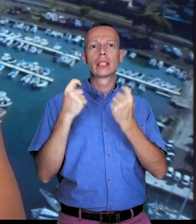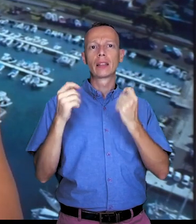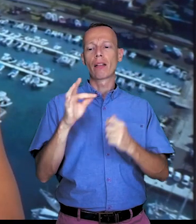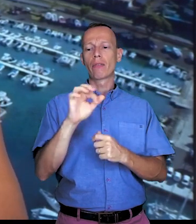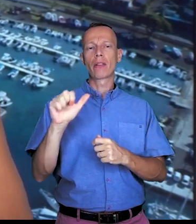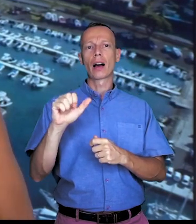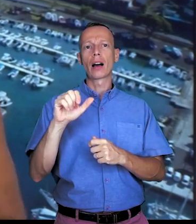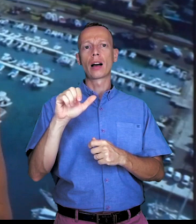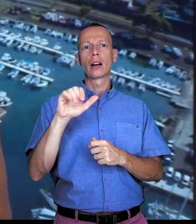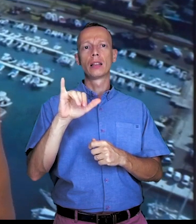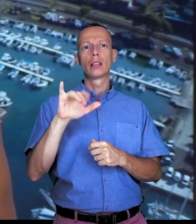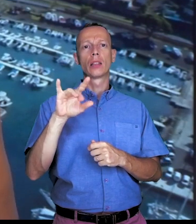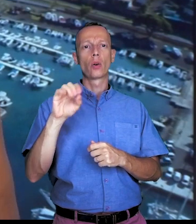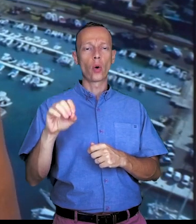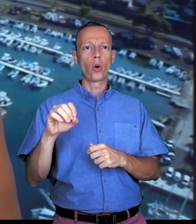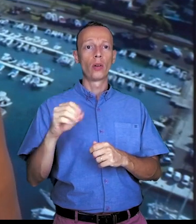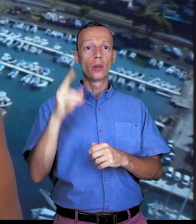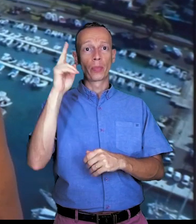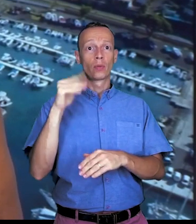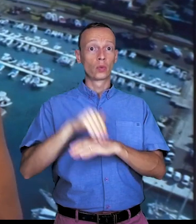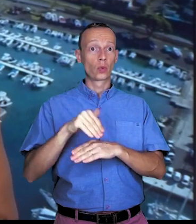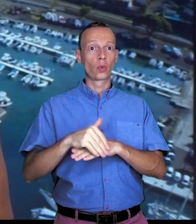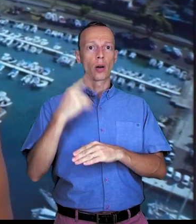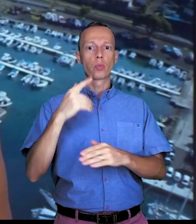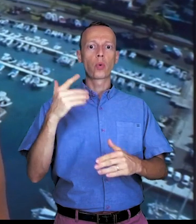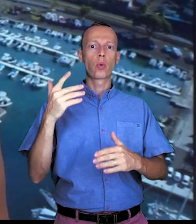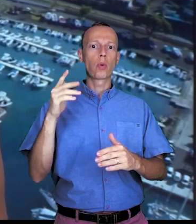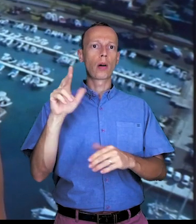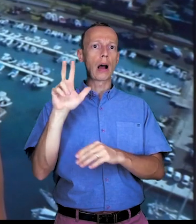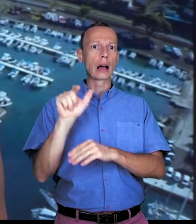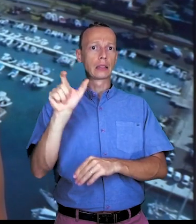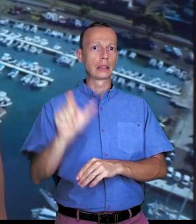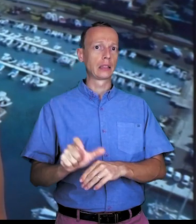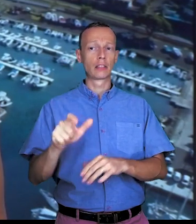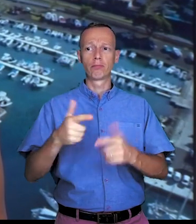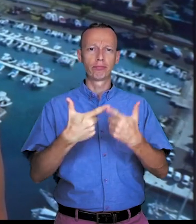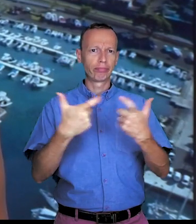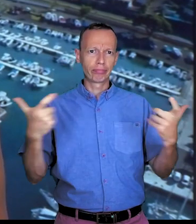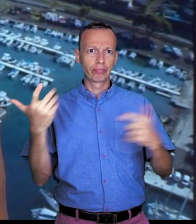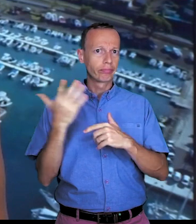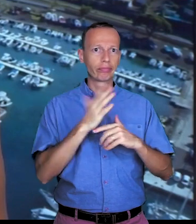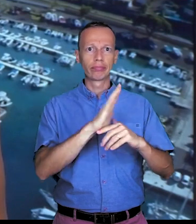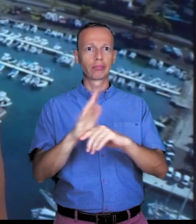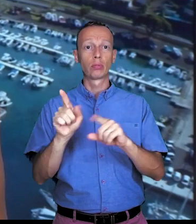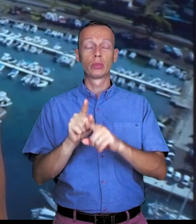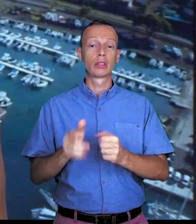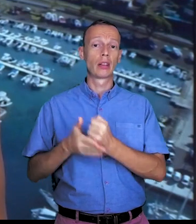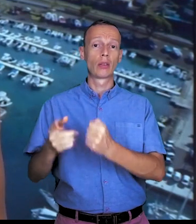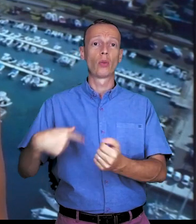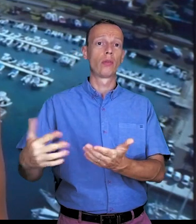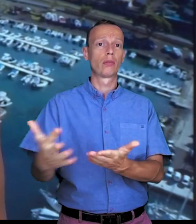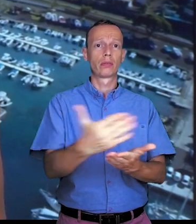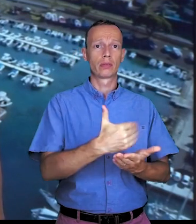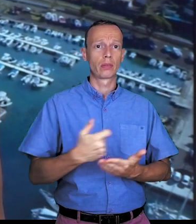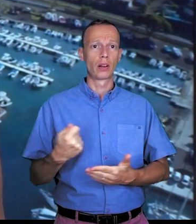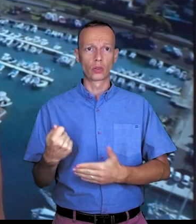Le festival Fa'aiho démarre ce soir. Objectif, redonner de la visibilité à des artistes de tous bords et leur donner